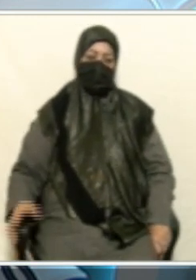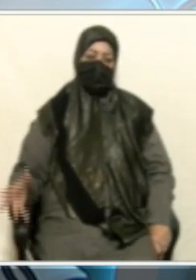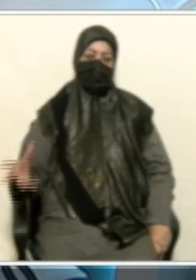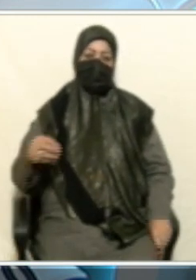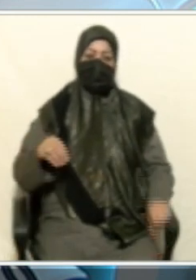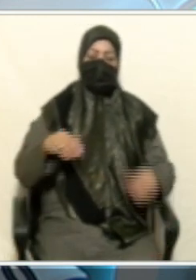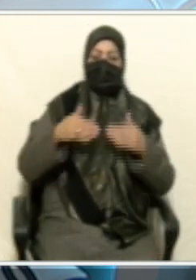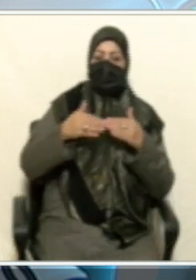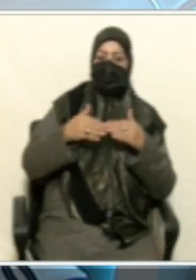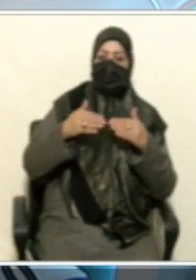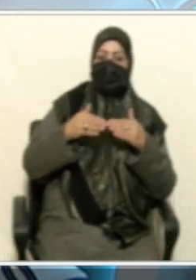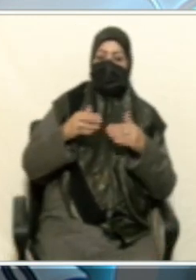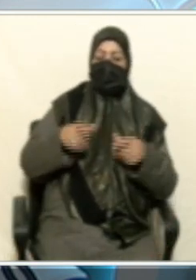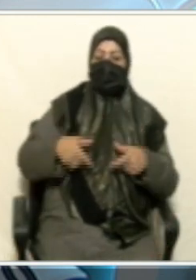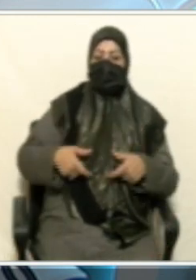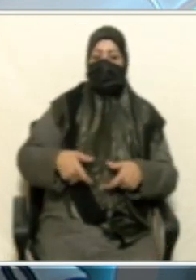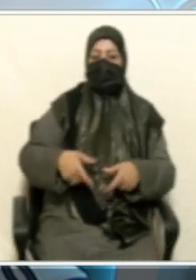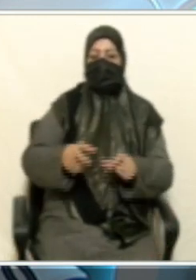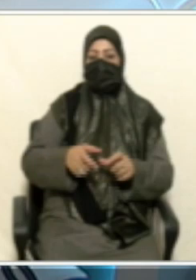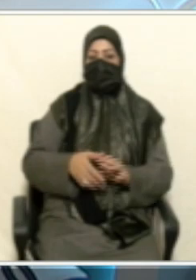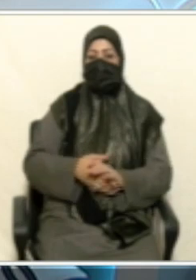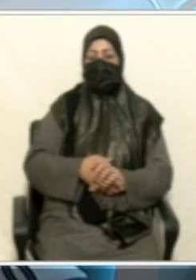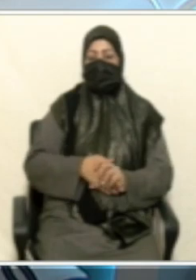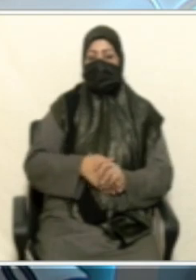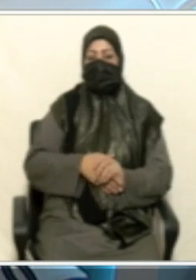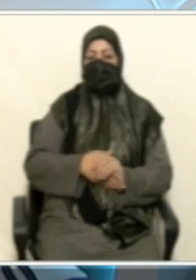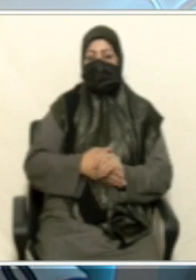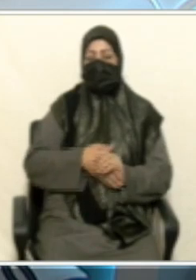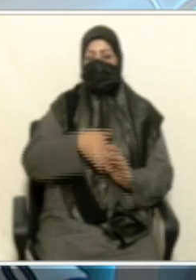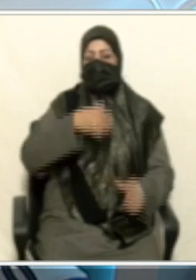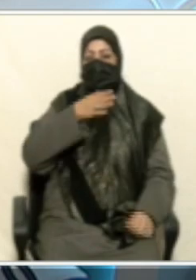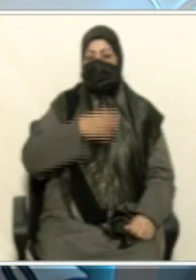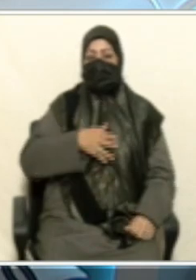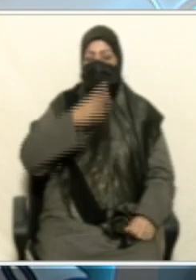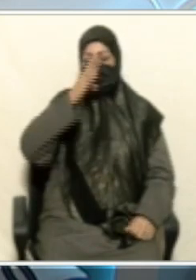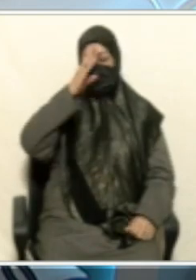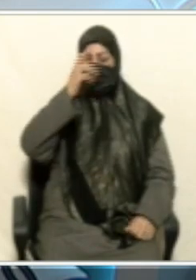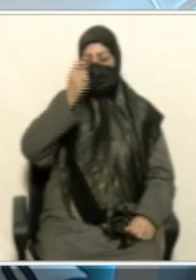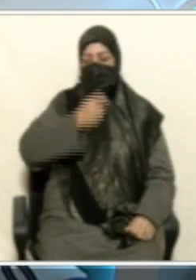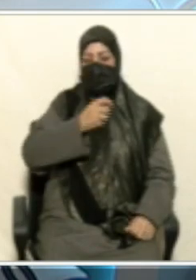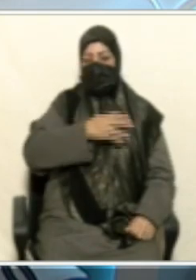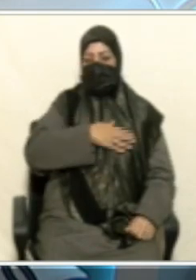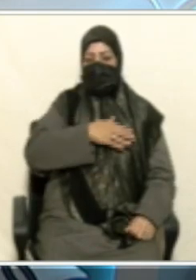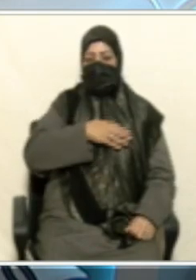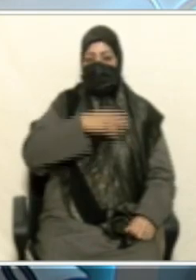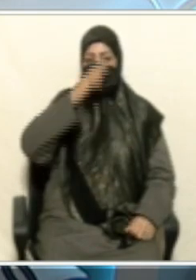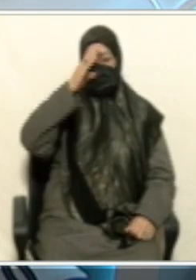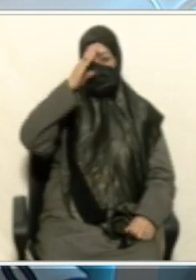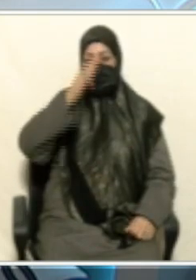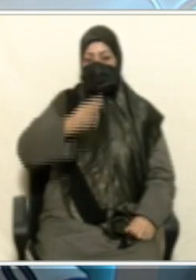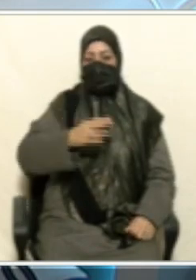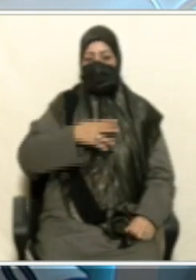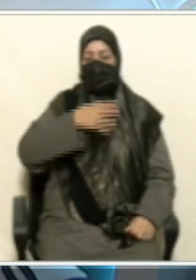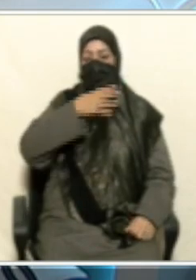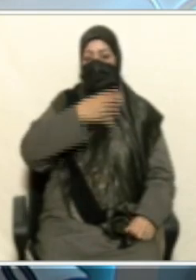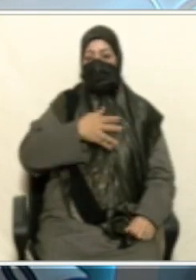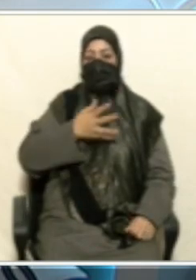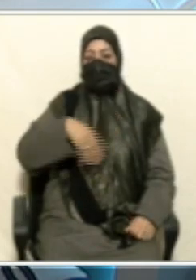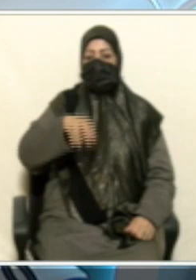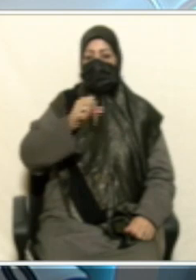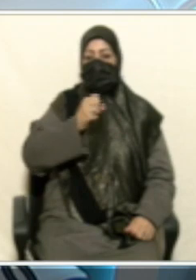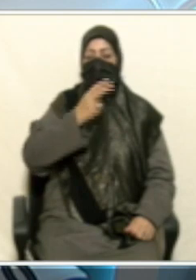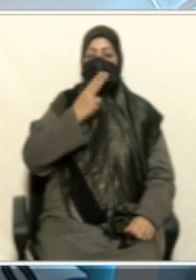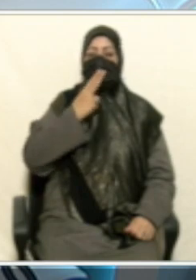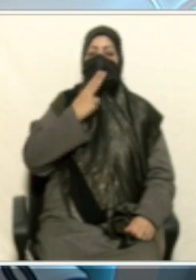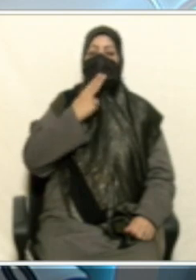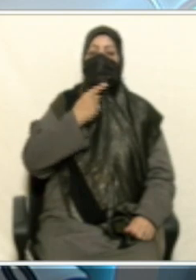يا حسن اهلا وسهلا مرحبتين. حياك الله يا شيخ حسن. الله يحييك. احبك الله الذي احببتنا فيه. الله يسلم يا